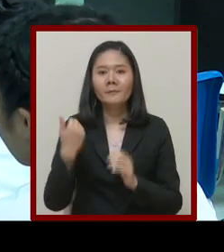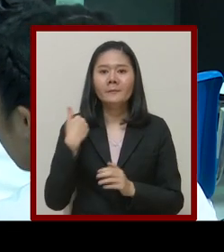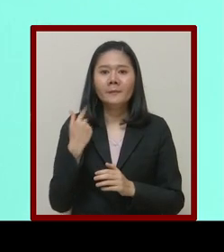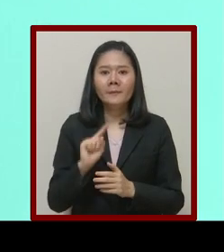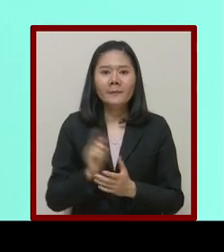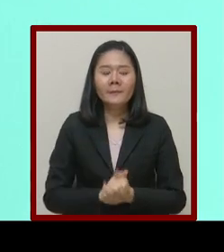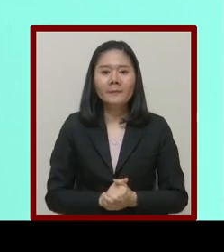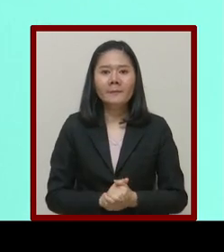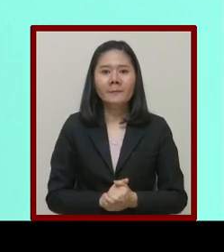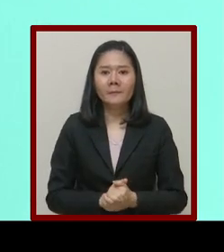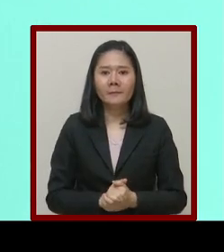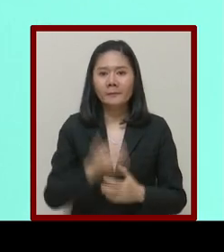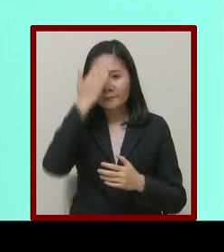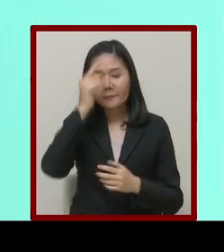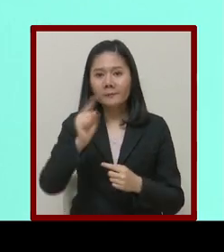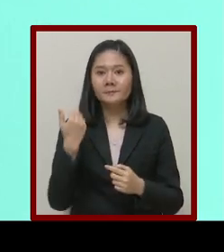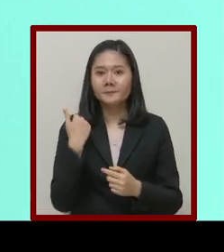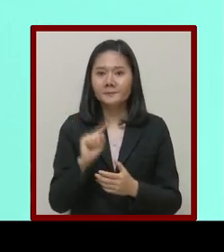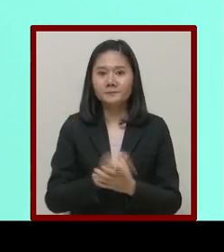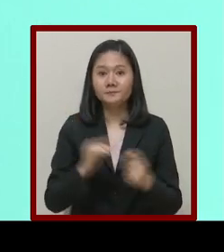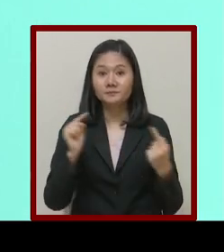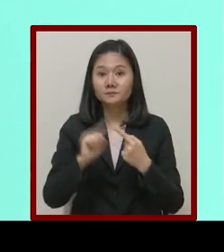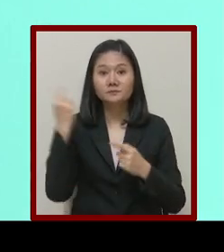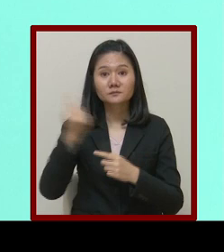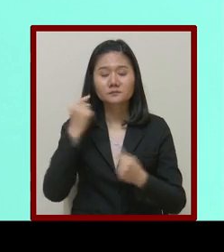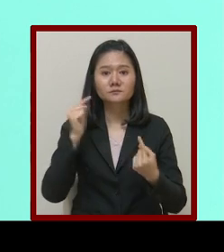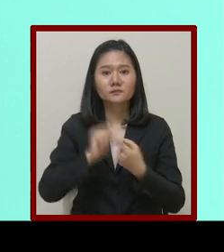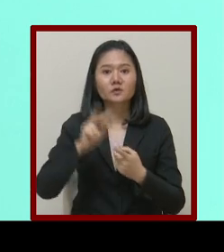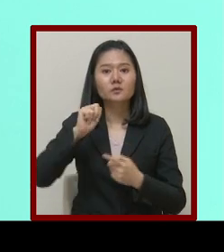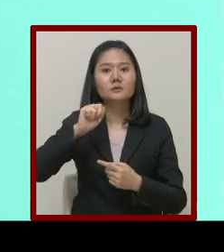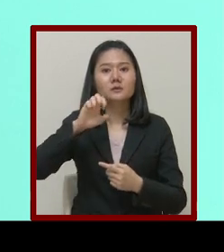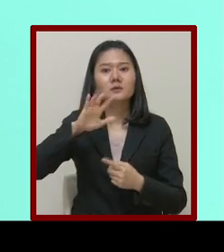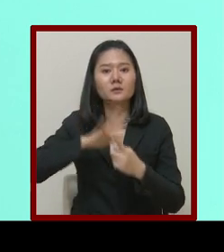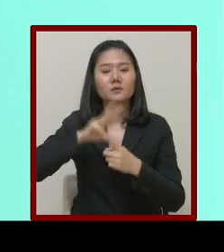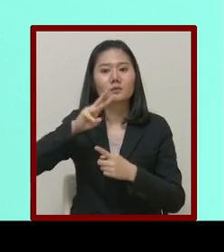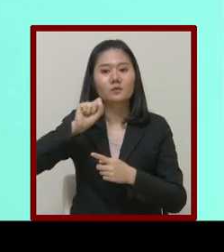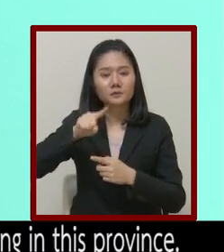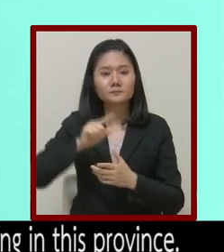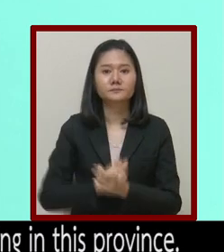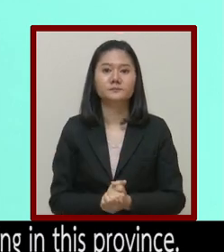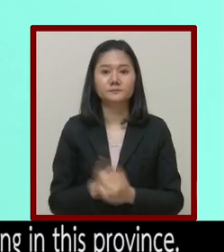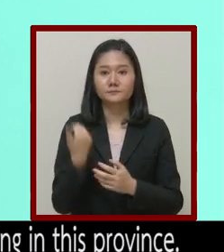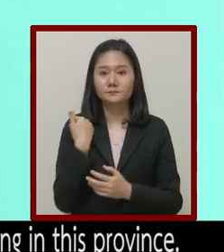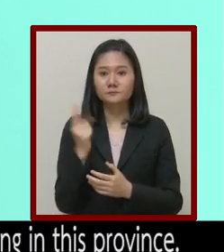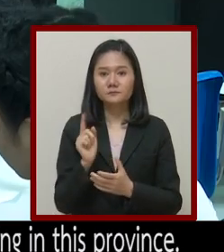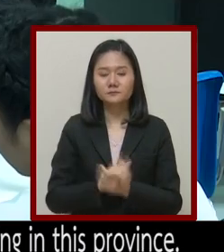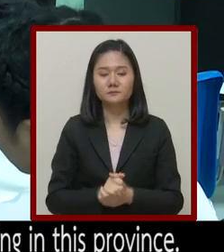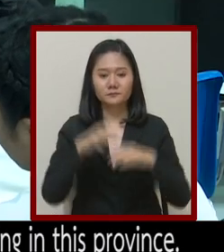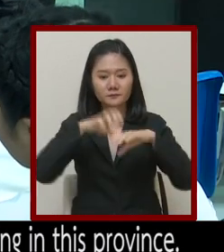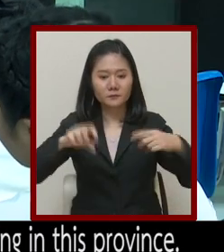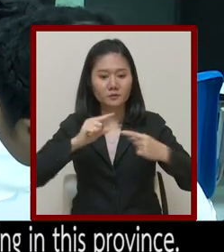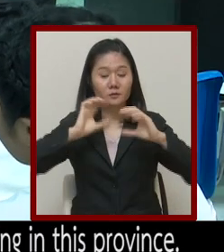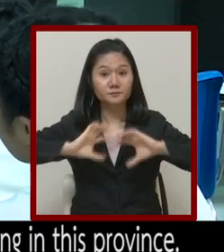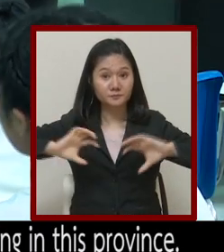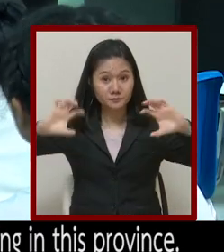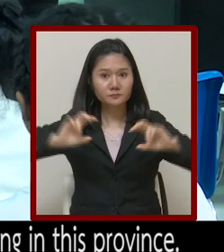ครบวงจรมากเลยเพราะว่าจะมีเรื่องของการท่องเที่ยวเชิงนิเวศเข้าไปอยู่ในนั้นด้วยนะแล้วก็ในหน่วยงานของภาครั